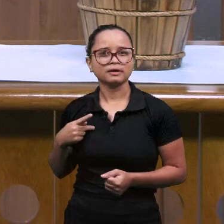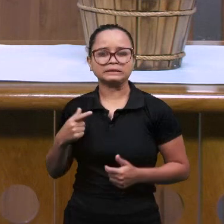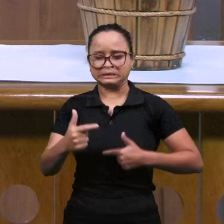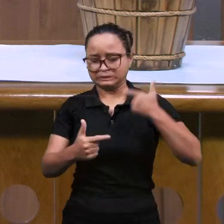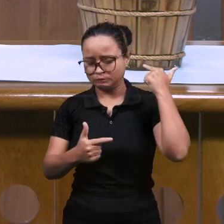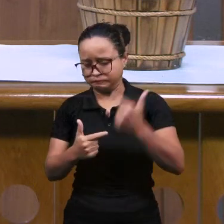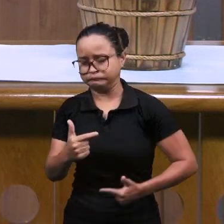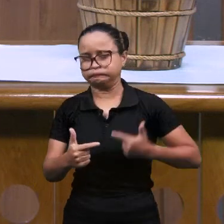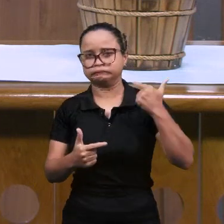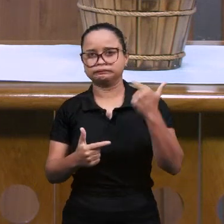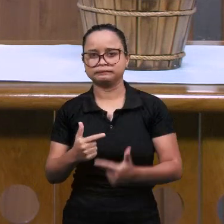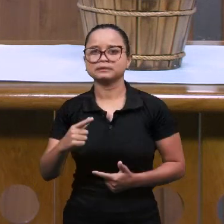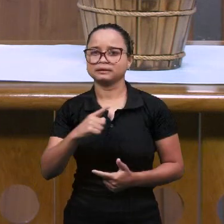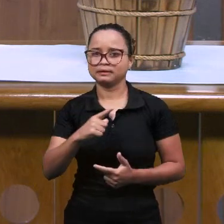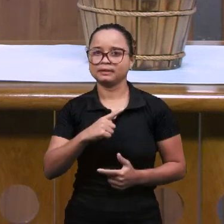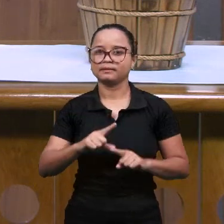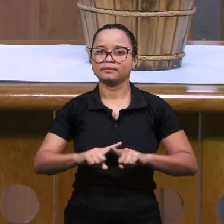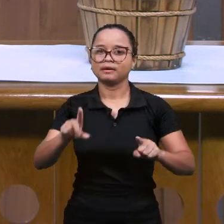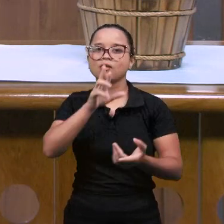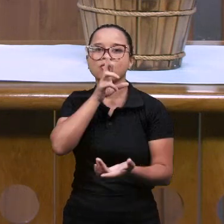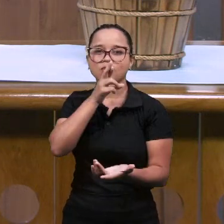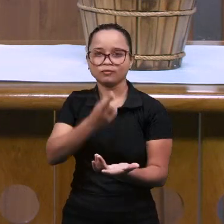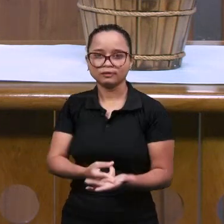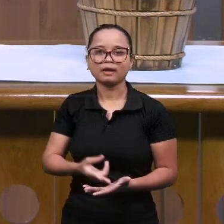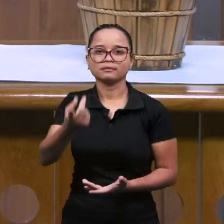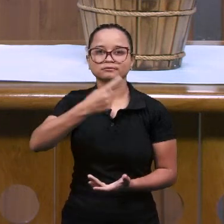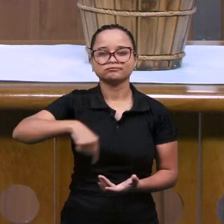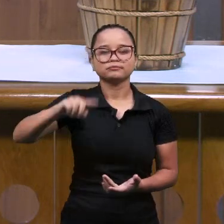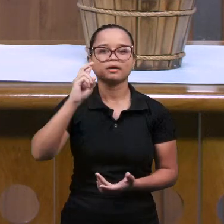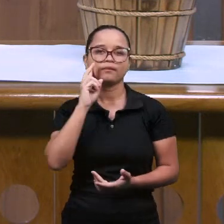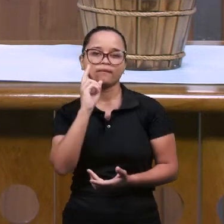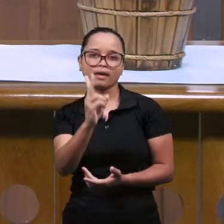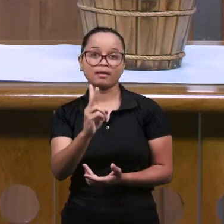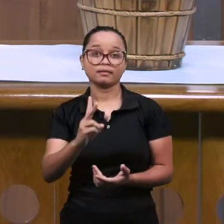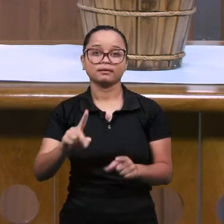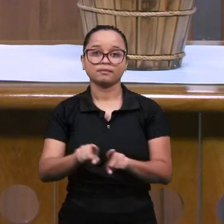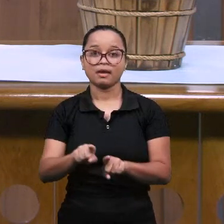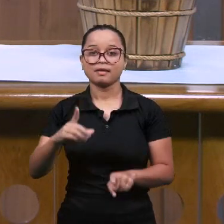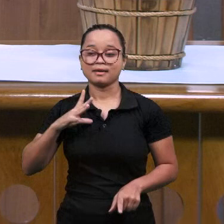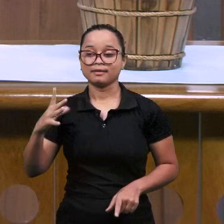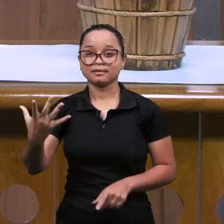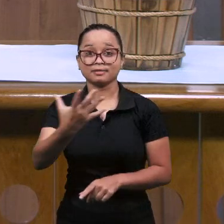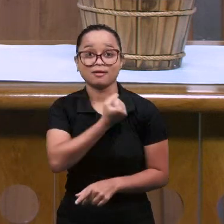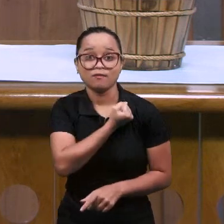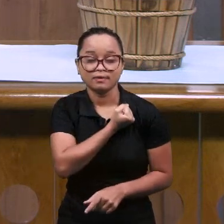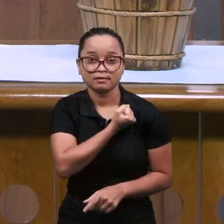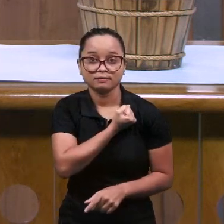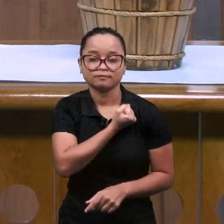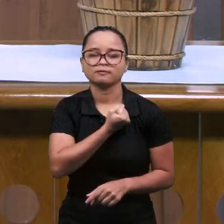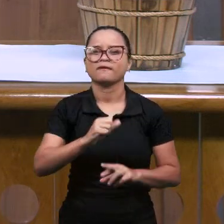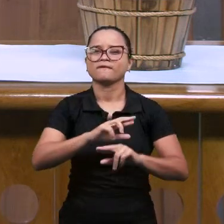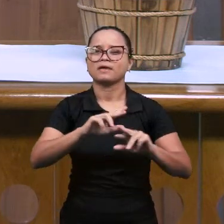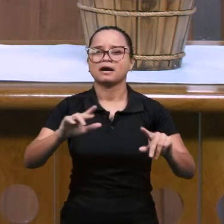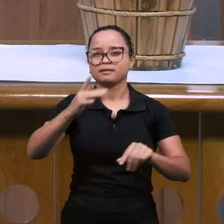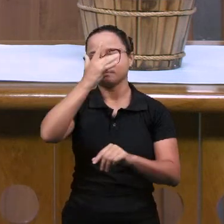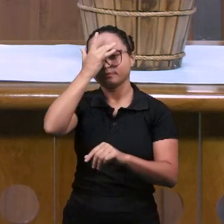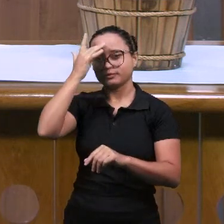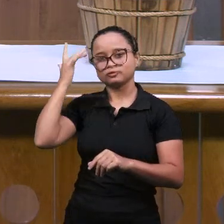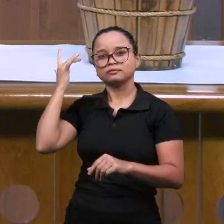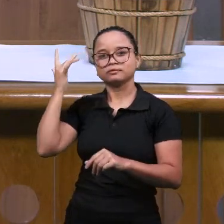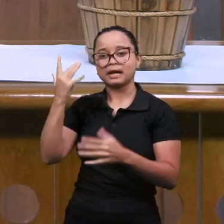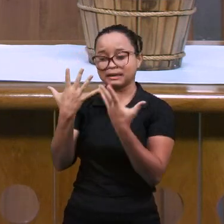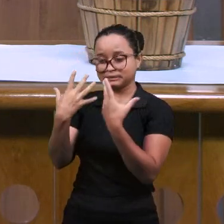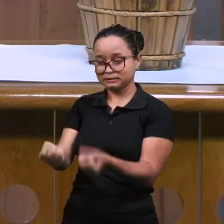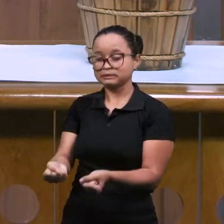face, mais les résultats, nous voyons aussi. Beaucoup de vies sont sauvées, beaucoup de vies qui viennent au pied du Seigneur, et